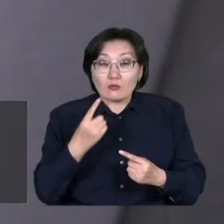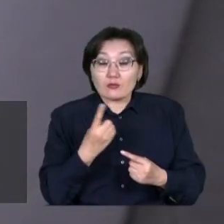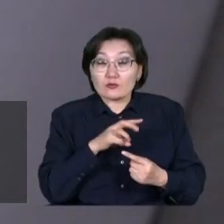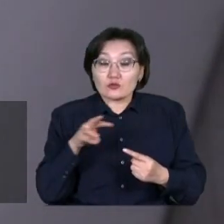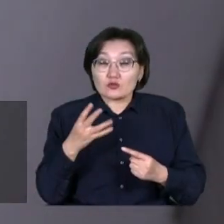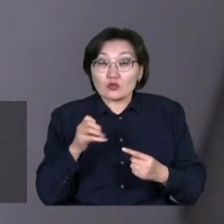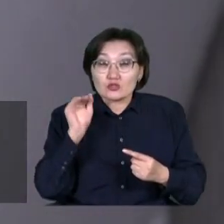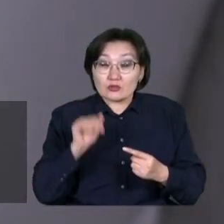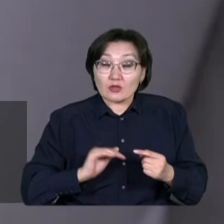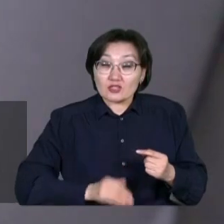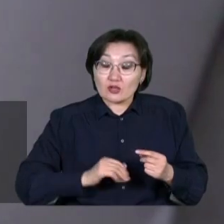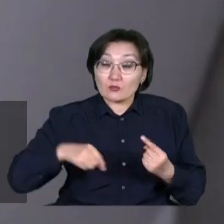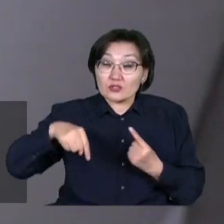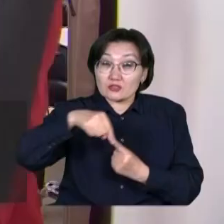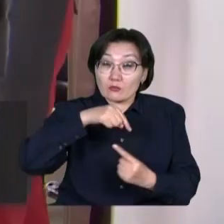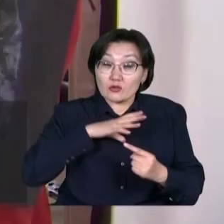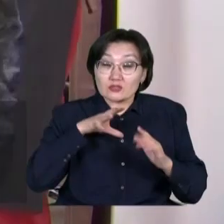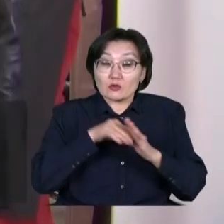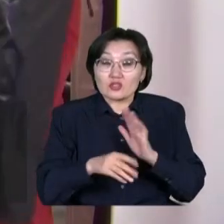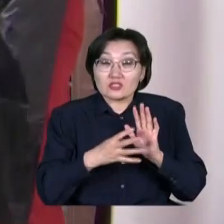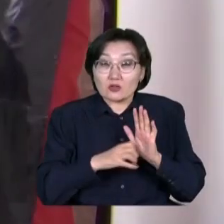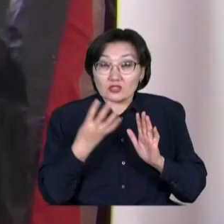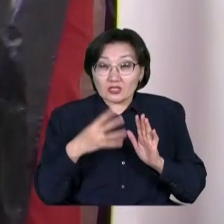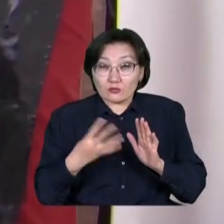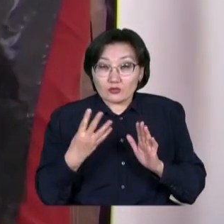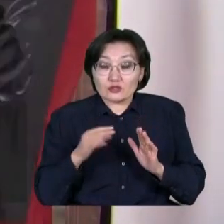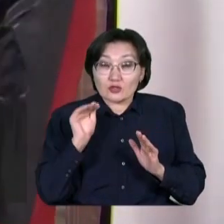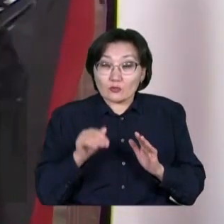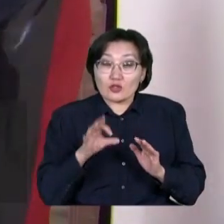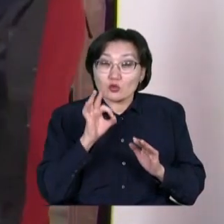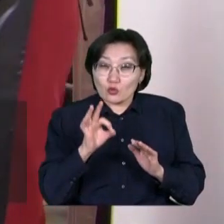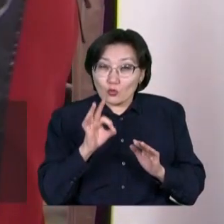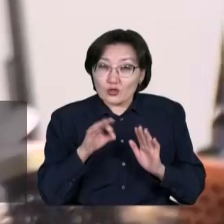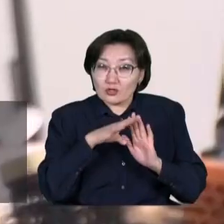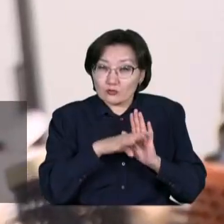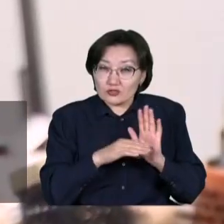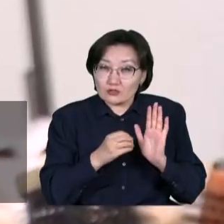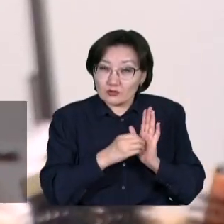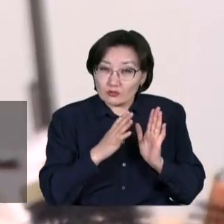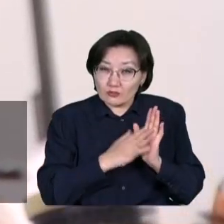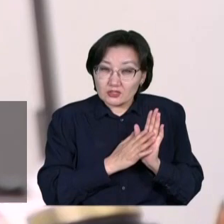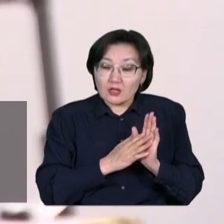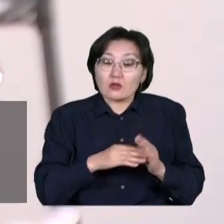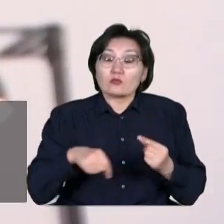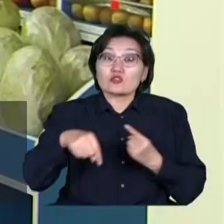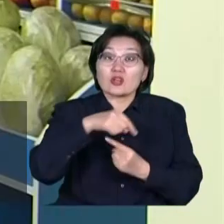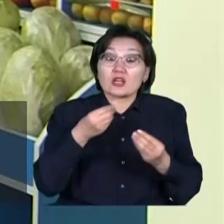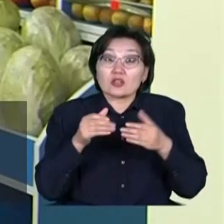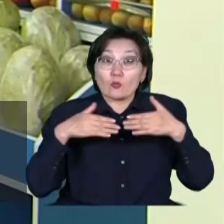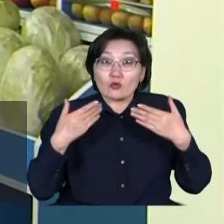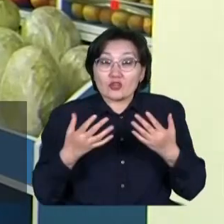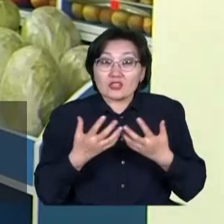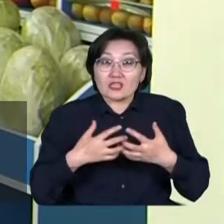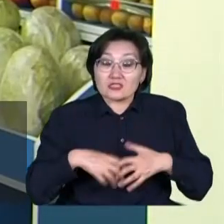миллион 400 мың жеке кәсіпкер болса, соның 944 мыңы нөлді көрсеткіш көрсетіпті. Яғни айналымда ақша жоқ деп